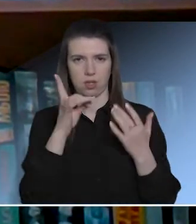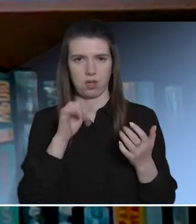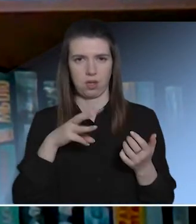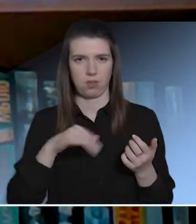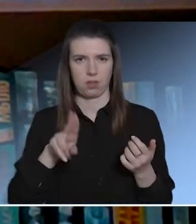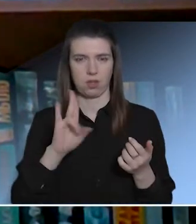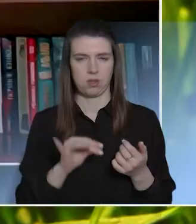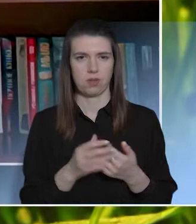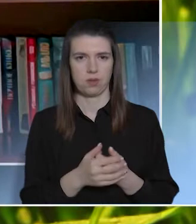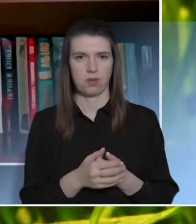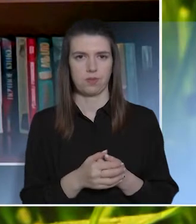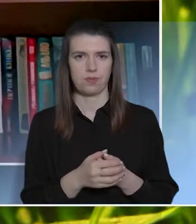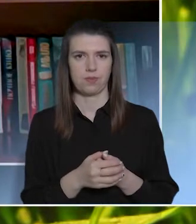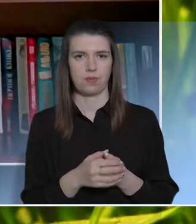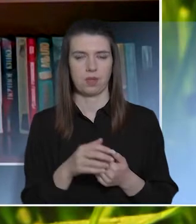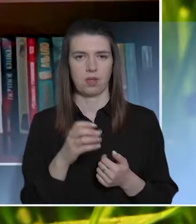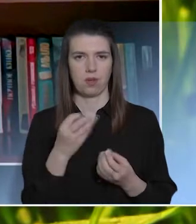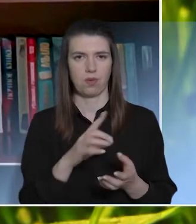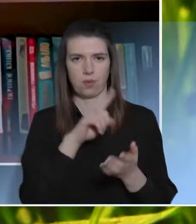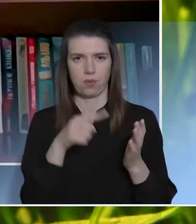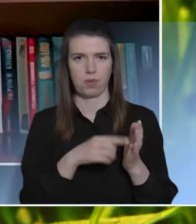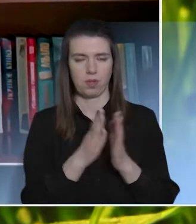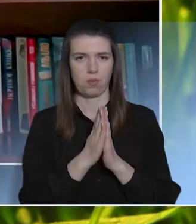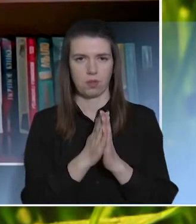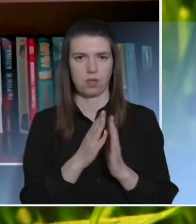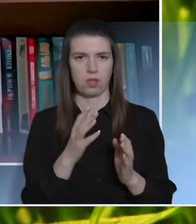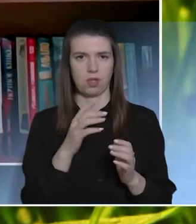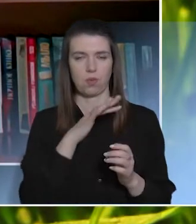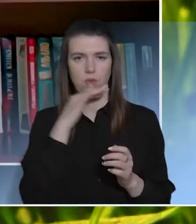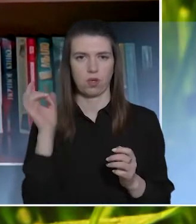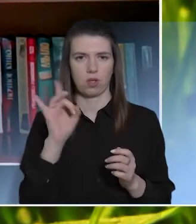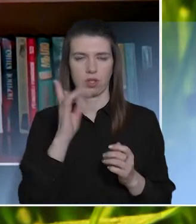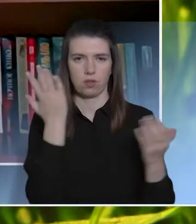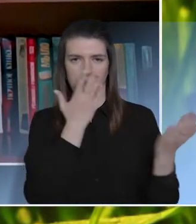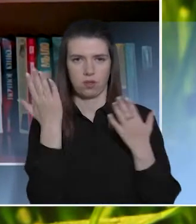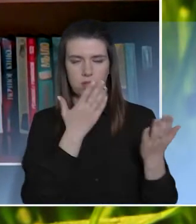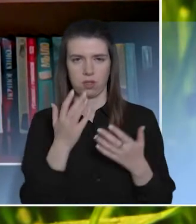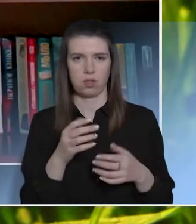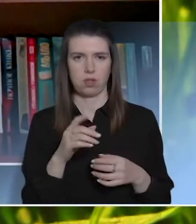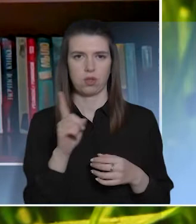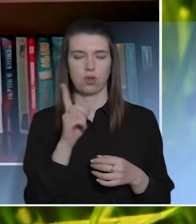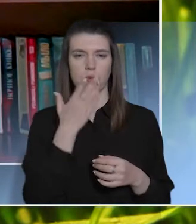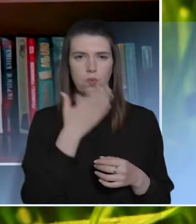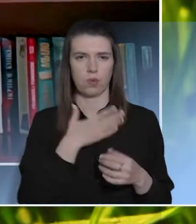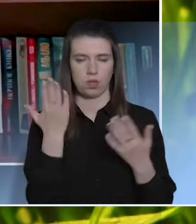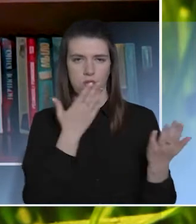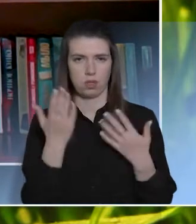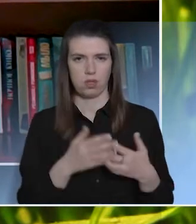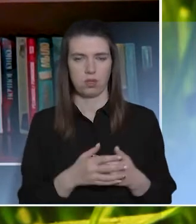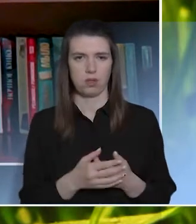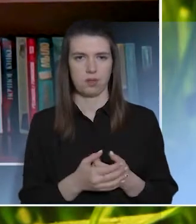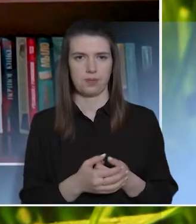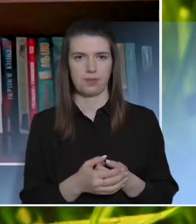читательские рамки. Катерина, ну вот вопрос просто напрашивается. Много ли ростовчане читают? И что предпочитают вообще в